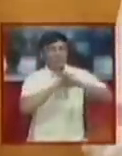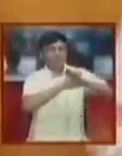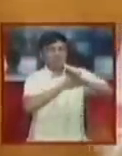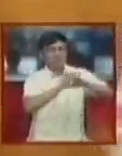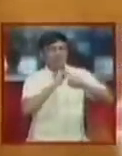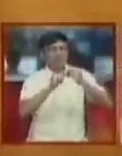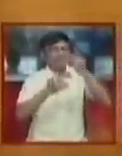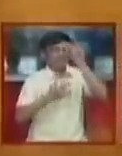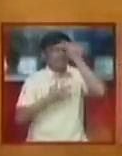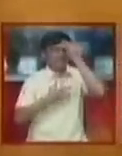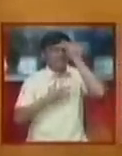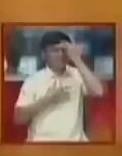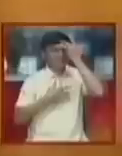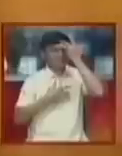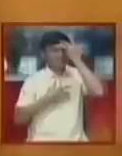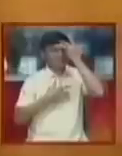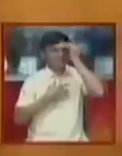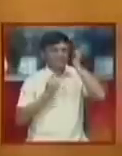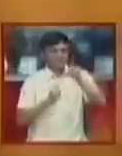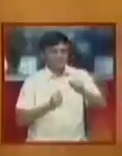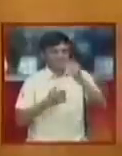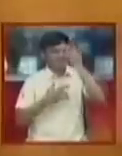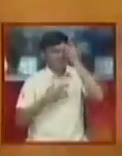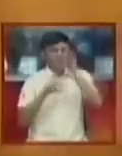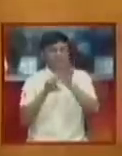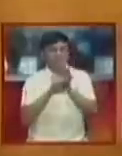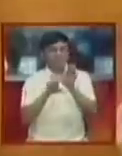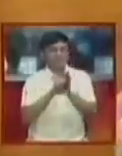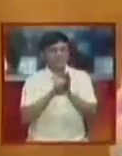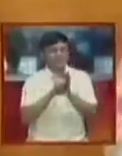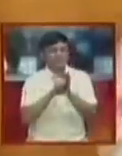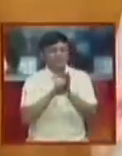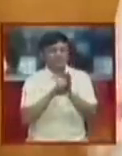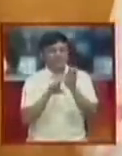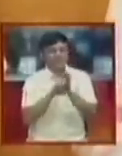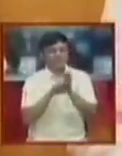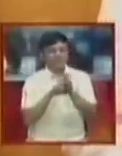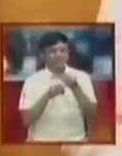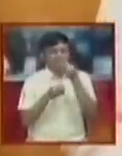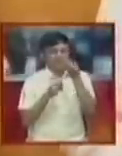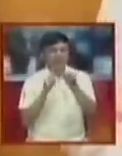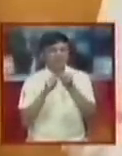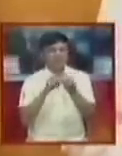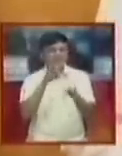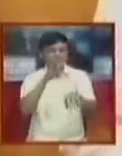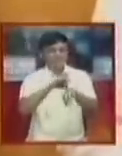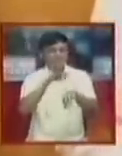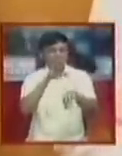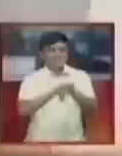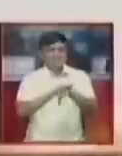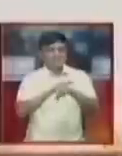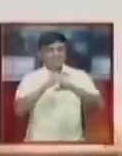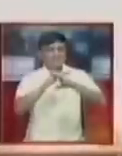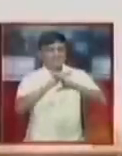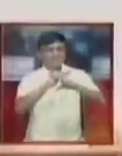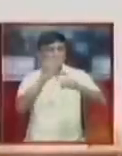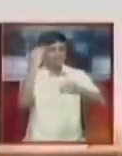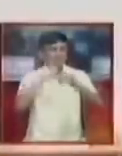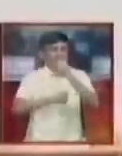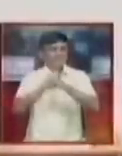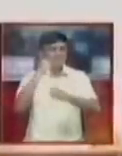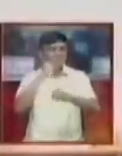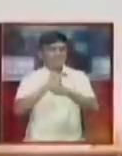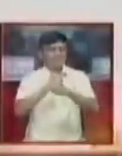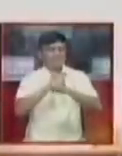iwasan ang mga sakit na pwede namang iwasan. Halimbawa, nabanggit ko ang mosquito traps kontra dengue noong